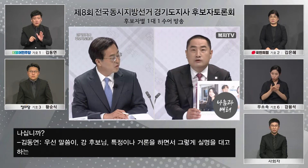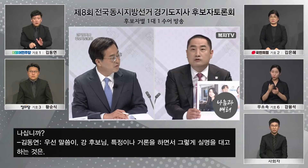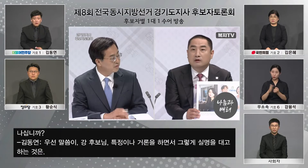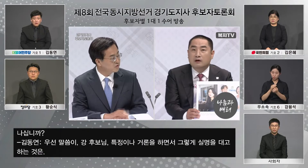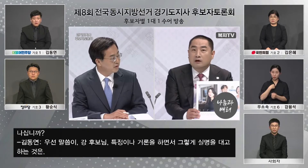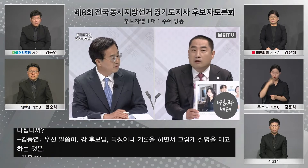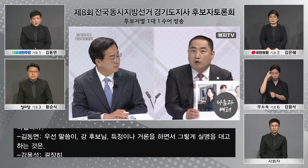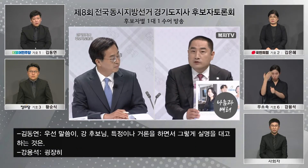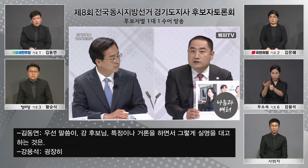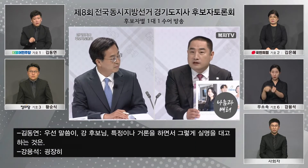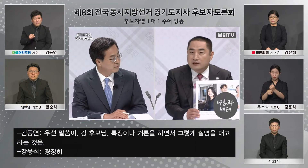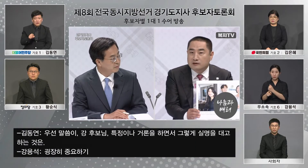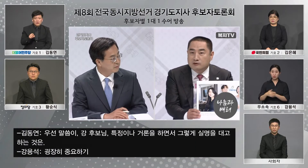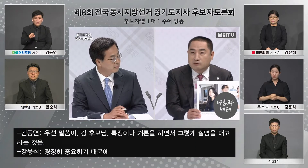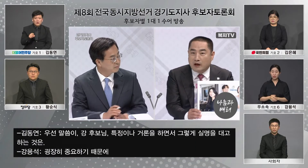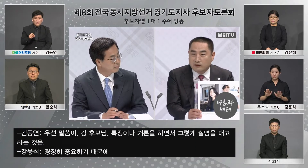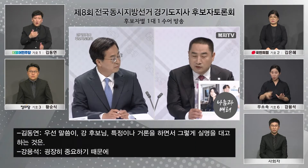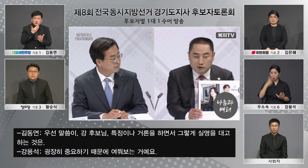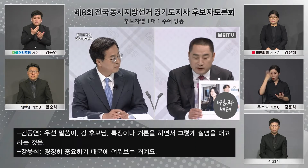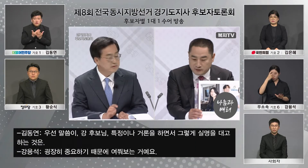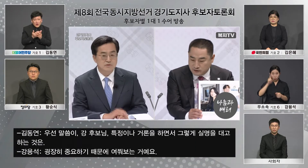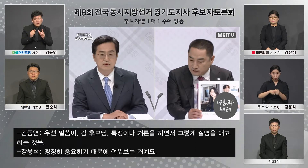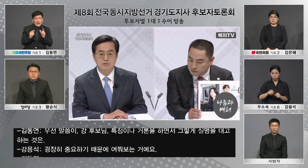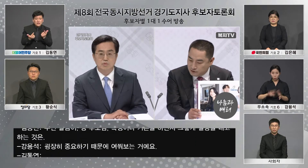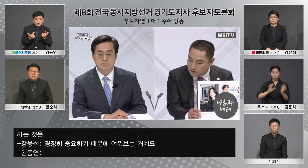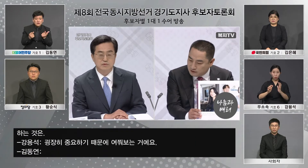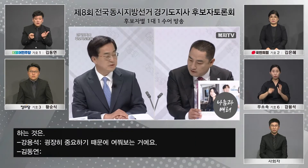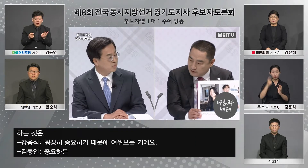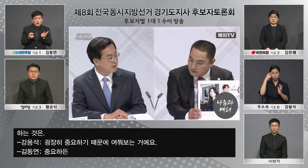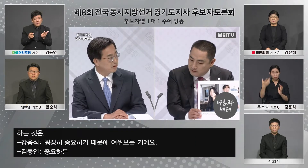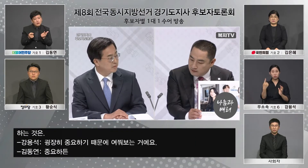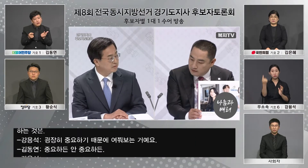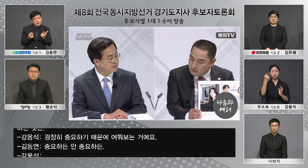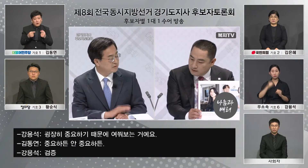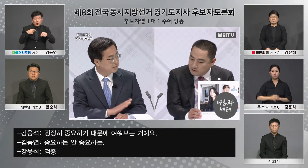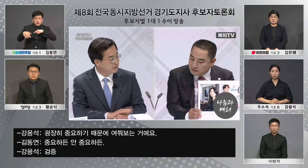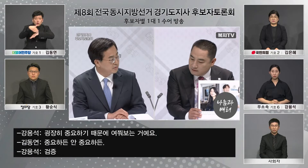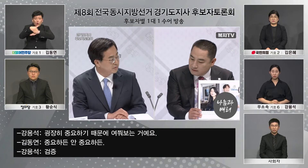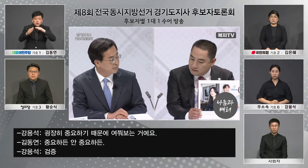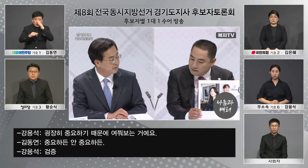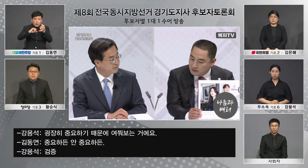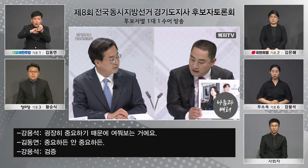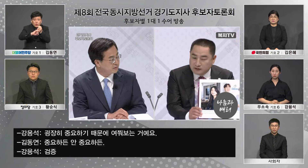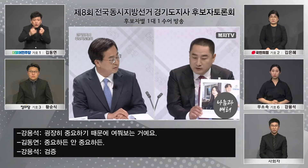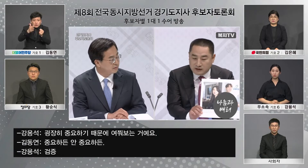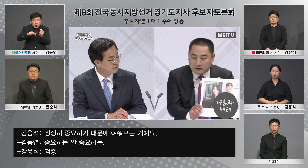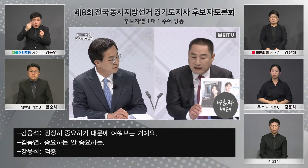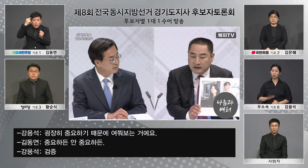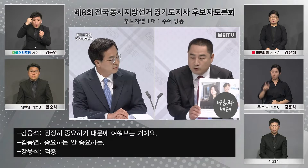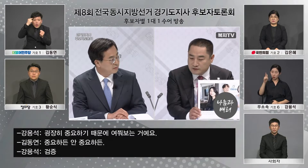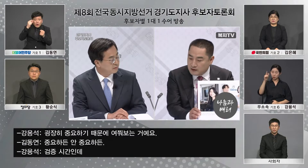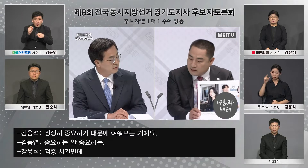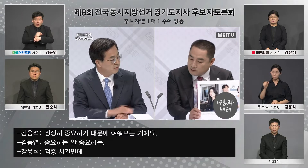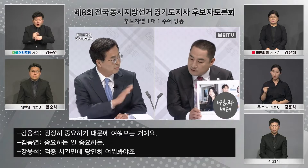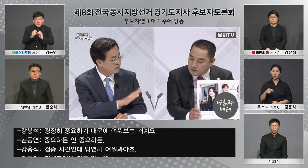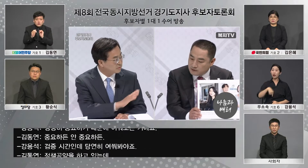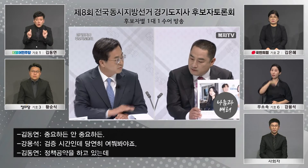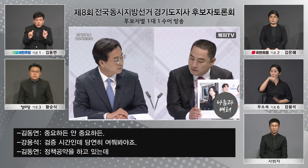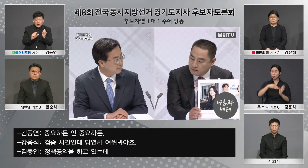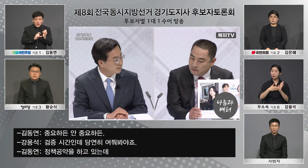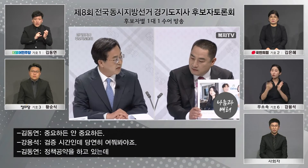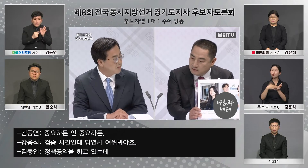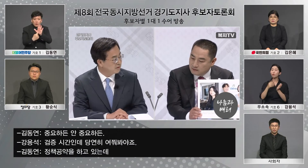대단히 뭐 중요하다 안 중요하든 검증 시간인데 그럼 당연히 여쭤봐야죠. 아니 저 지금 이분이. 정책 공유하라고 했는데 특정인 이름을 대면서 아니 그러니까 갔다 오셨어요? 안 갔다 그러면